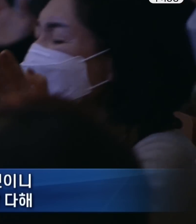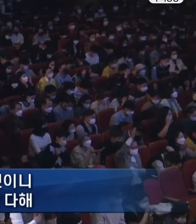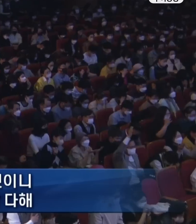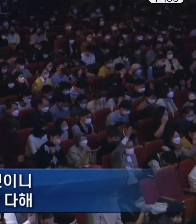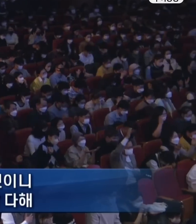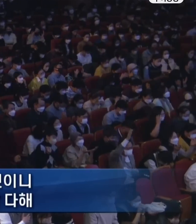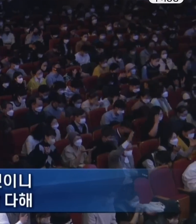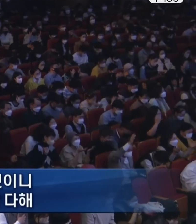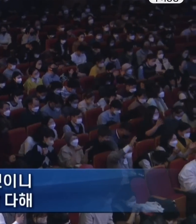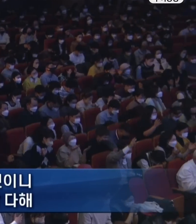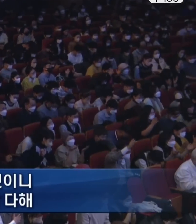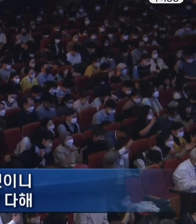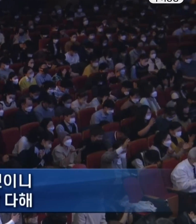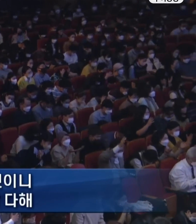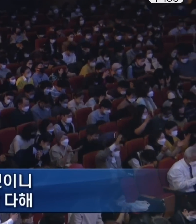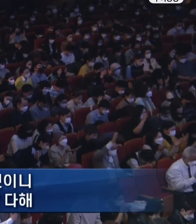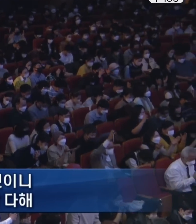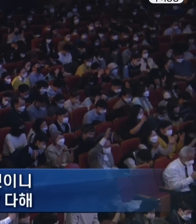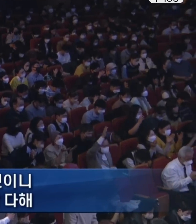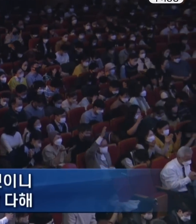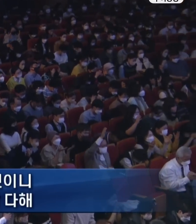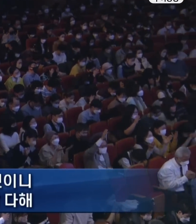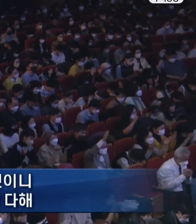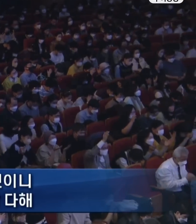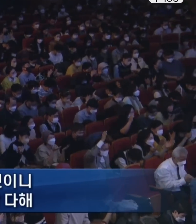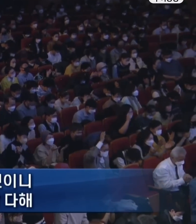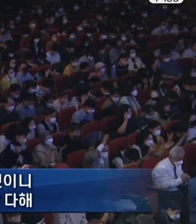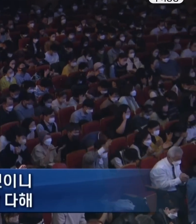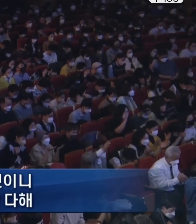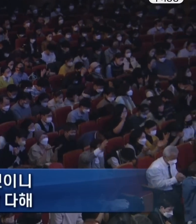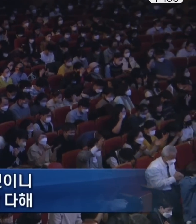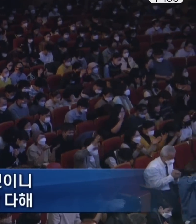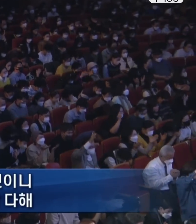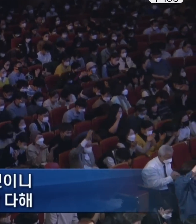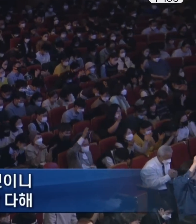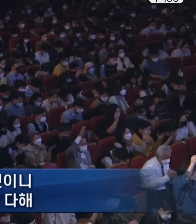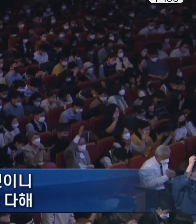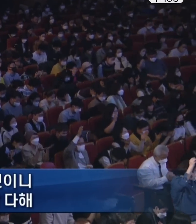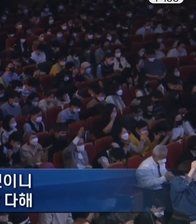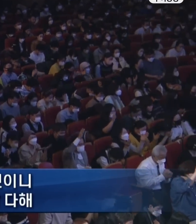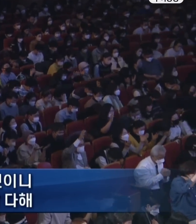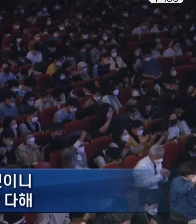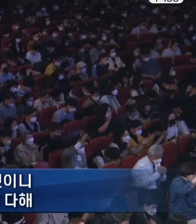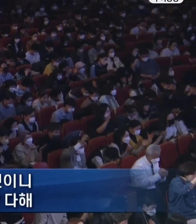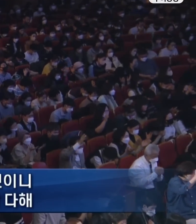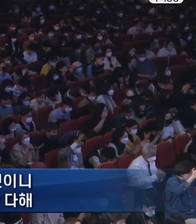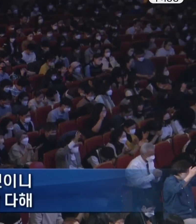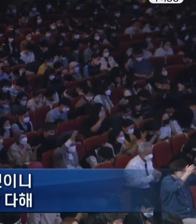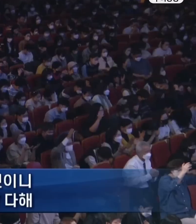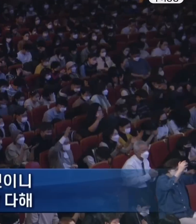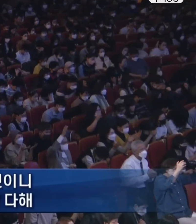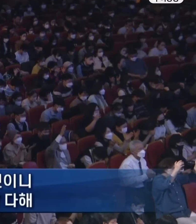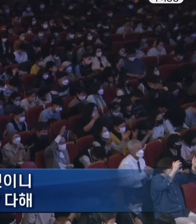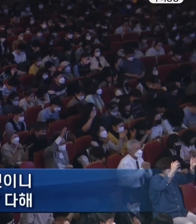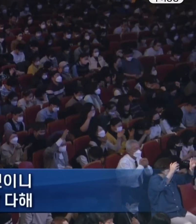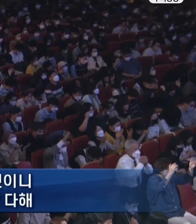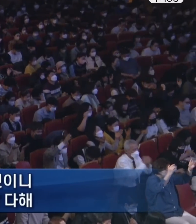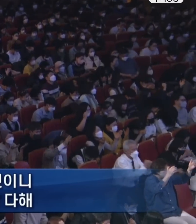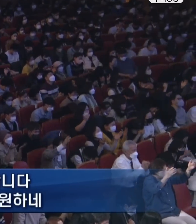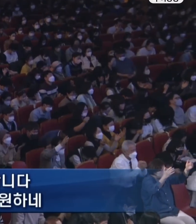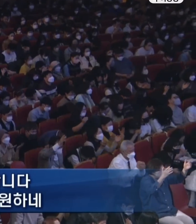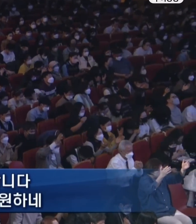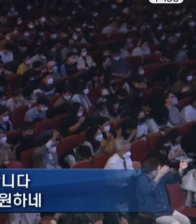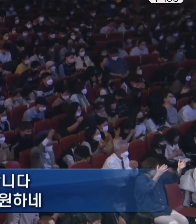하나님 감사합니다. 걸어가신 우리 아버지 하나님 감사합니다. 아버지 하나님, 이제 하나님께서